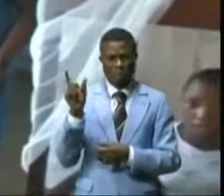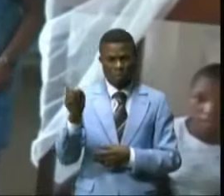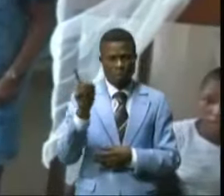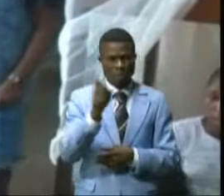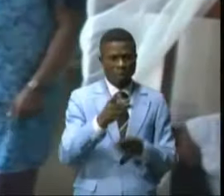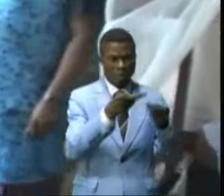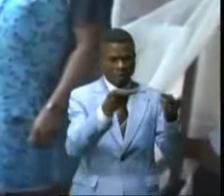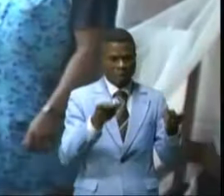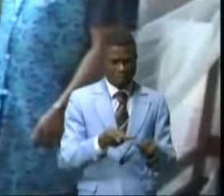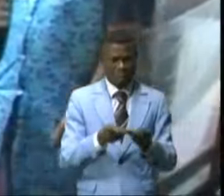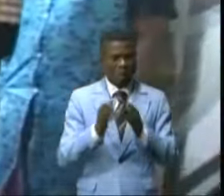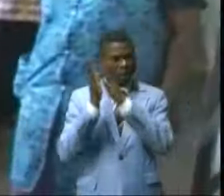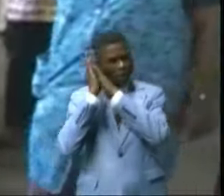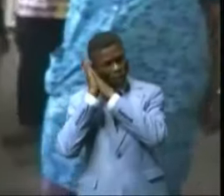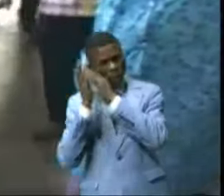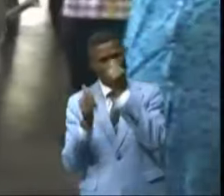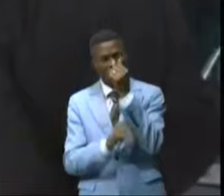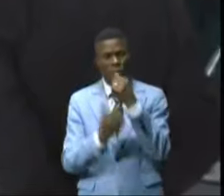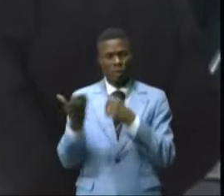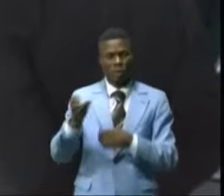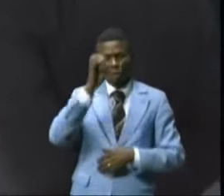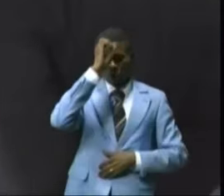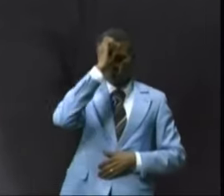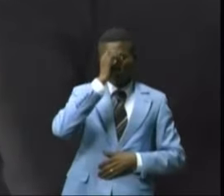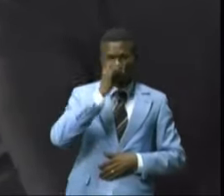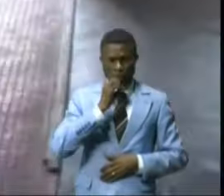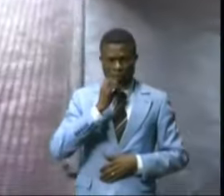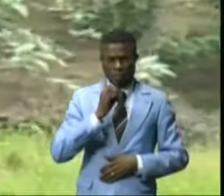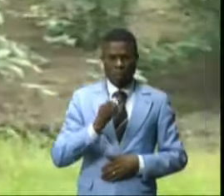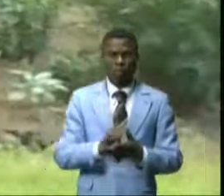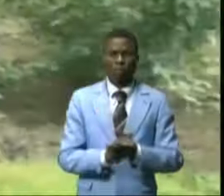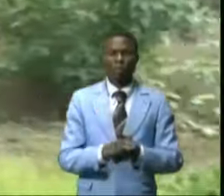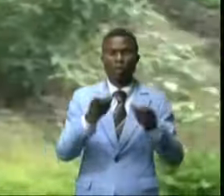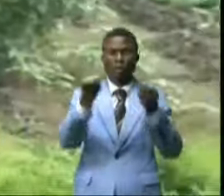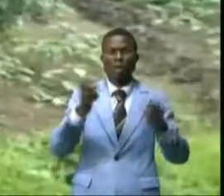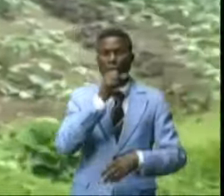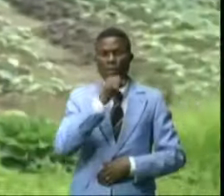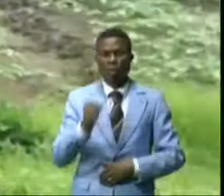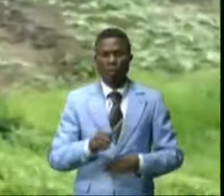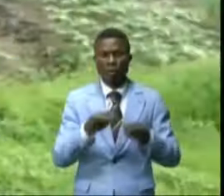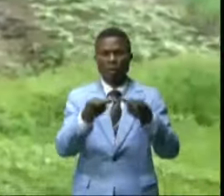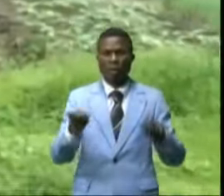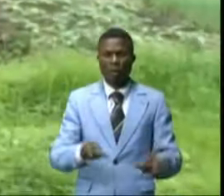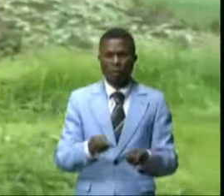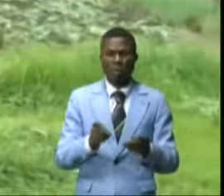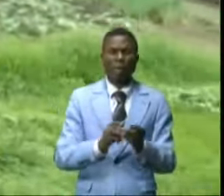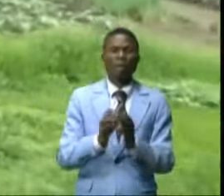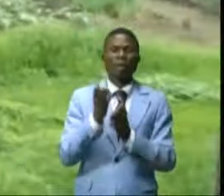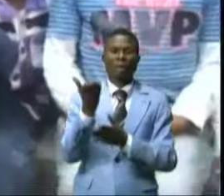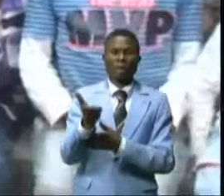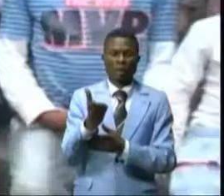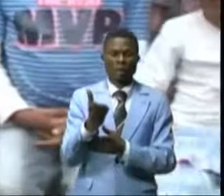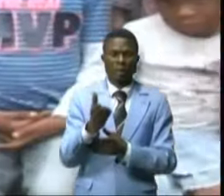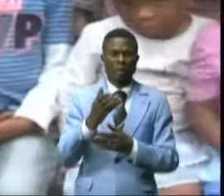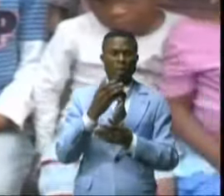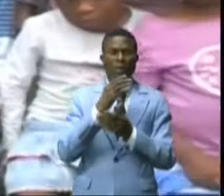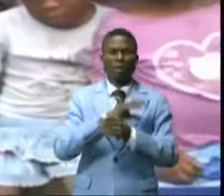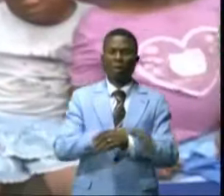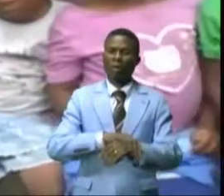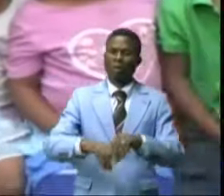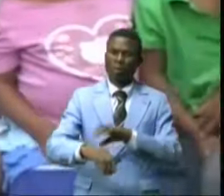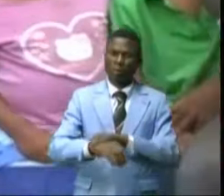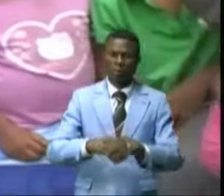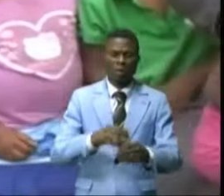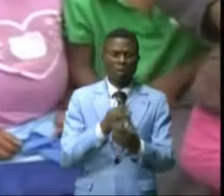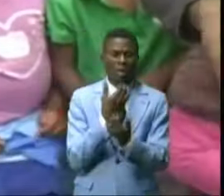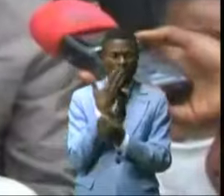différentes salles où sont internés les orphelins, les espaces de jeu et les jardins potagers. Pris de compassion pour ses enfants,